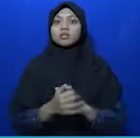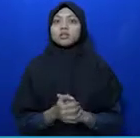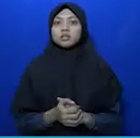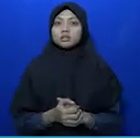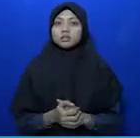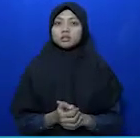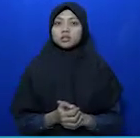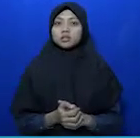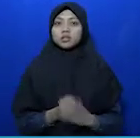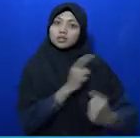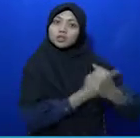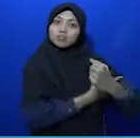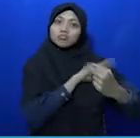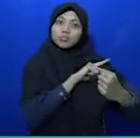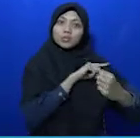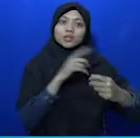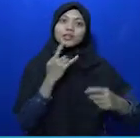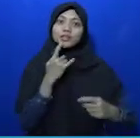secara potensi bisnis